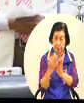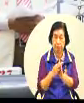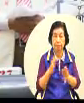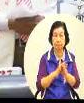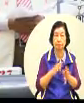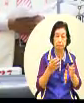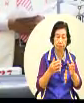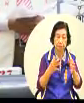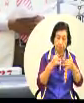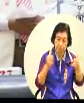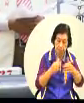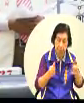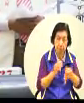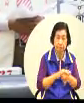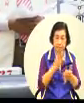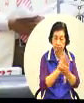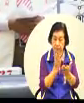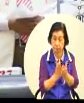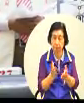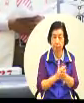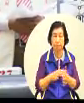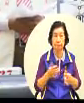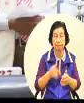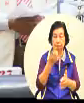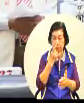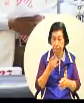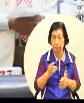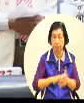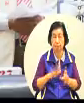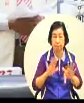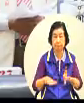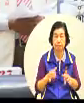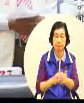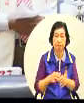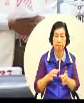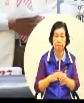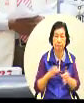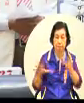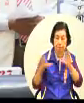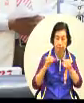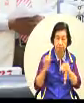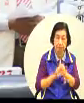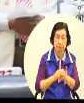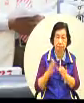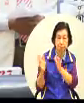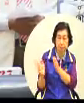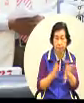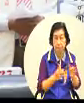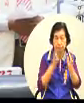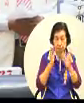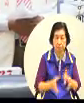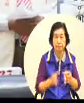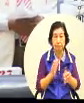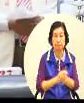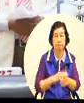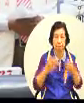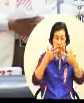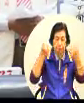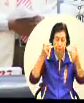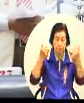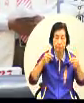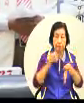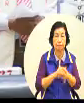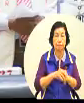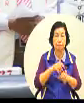相当不错。那我们另外正在筹备一个高雄市的原住民族教学的一个资源中心，那会设在小